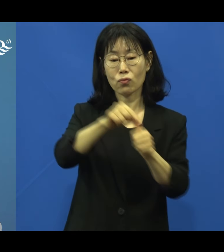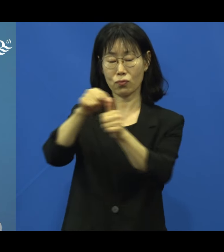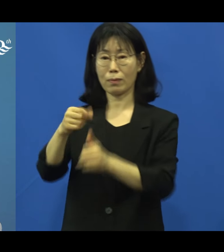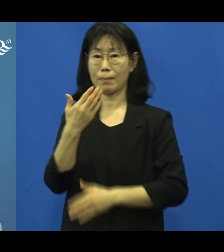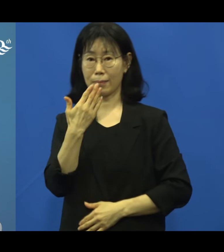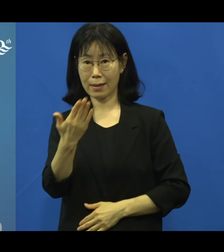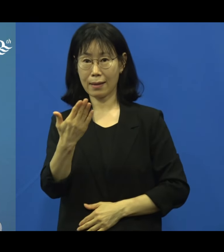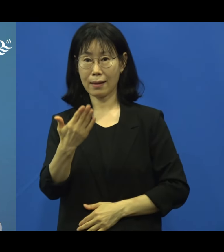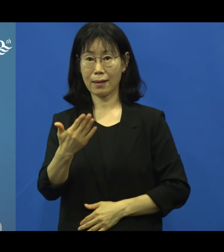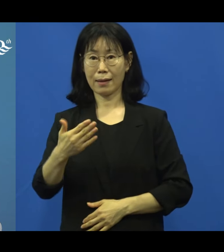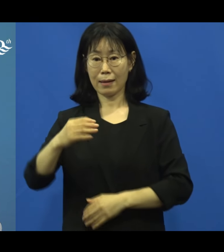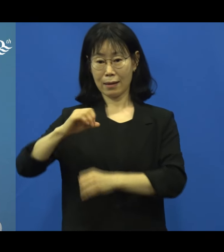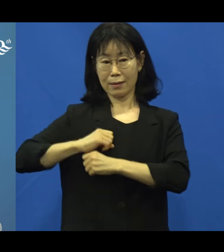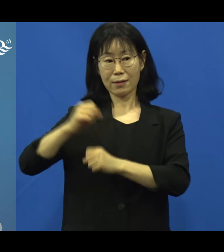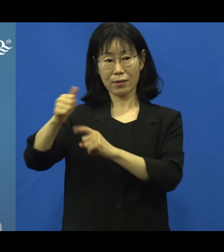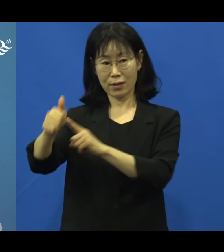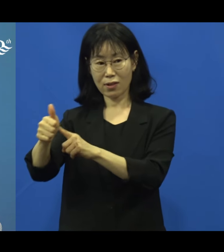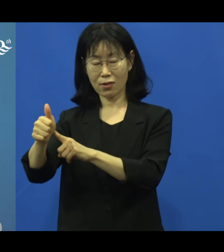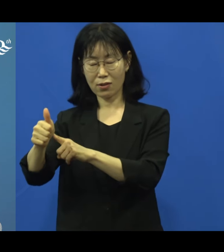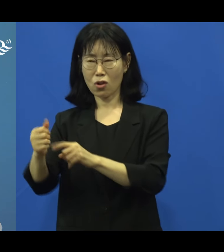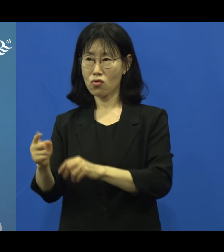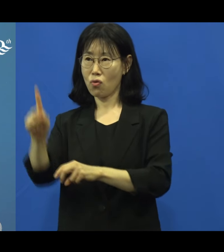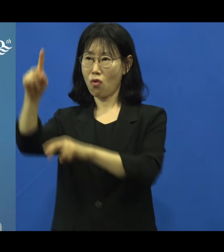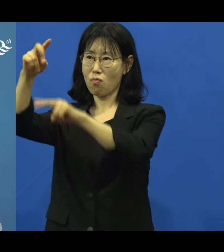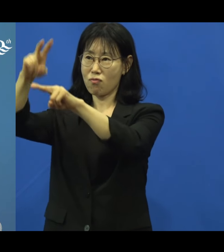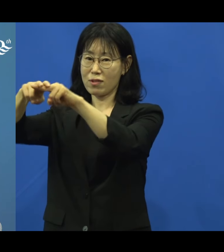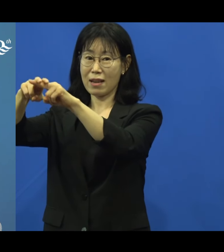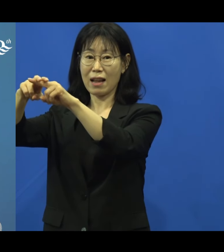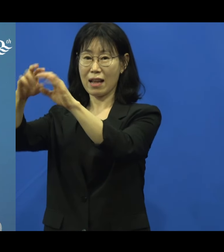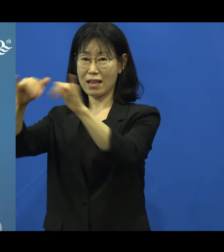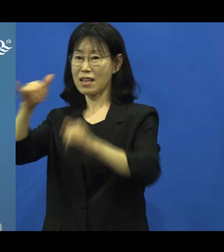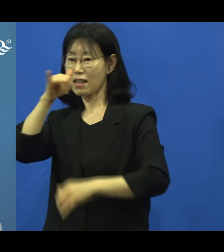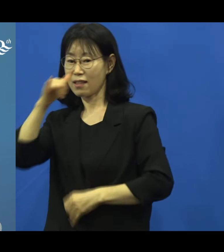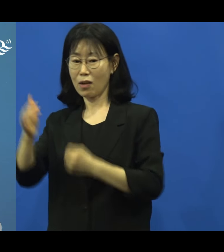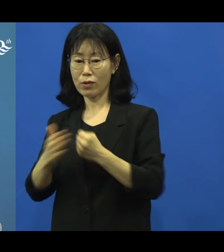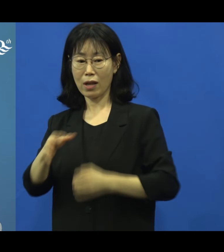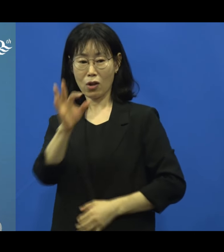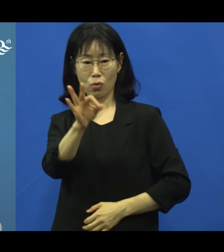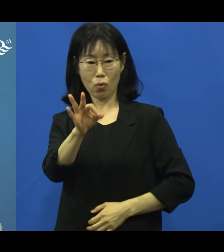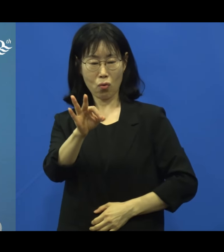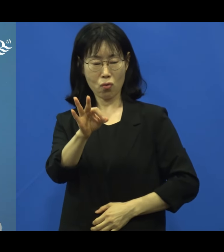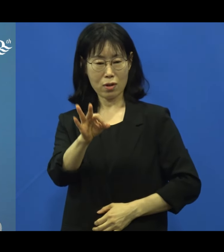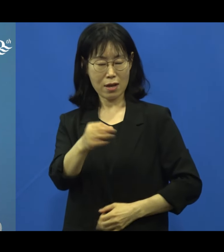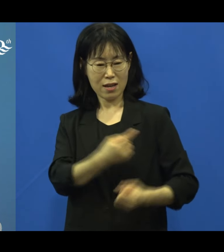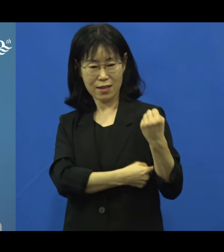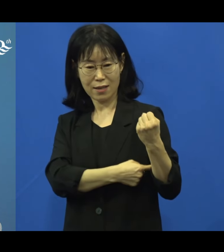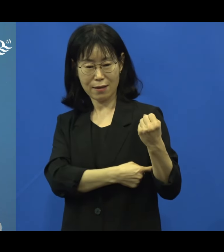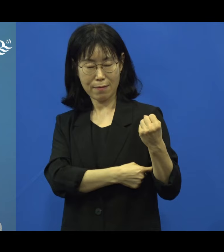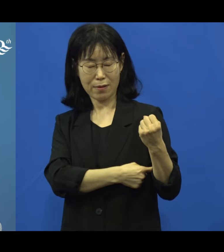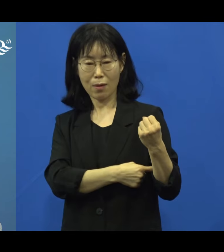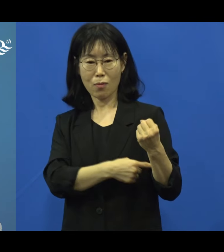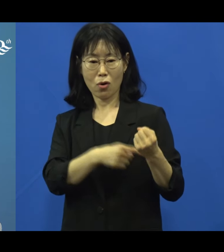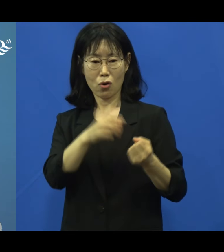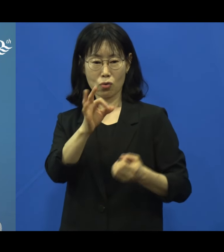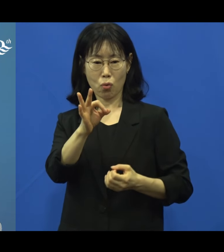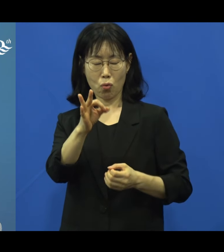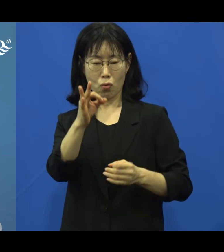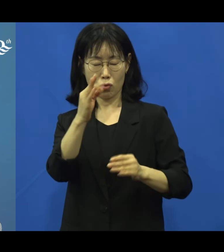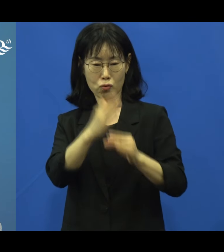나만은 아직 자신이 가지고 있는 재물의 힘을 믿고 있어요. 세상 안으로 들어가면 언제든지 경험할 수 있는 세계예요. 돈과 권력, 황금,